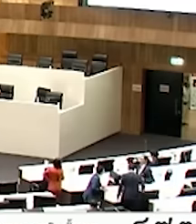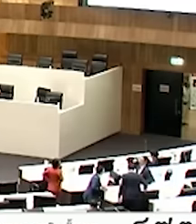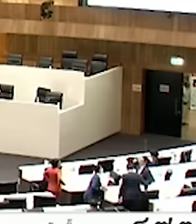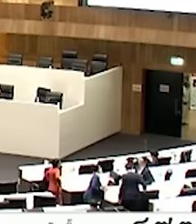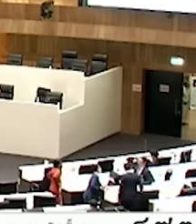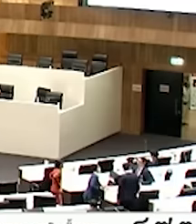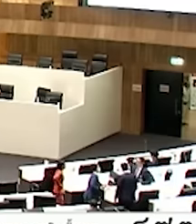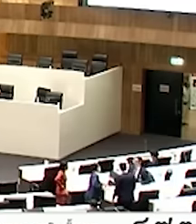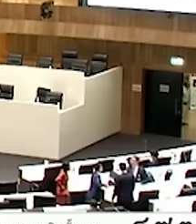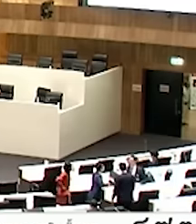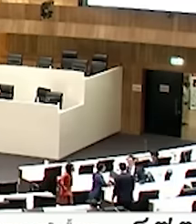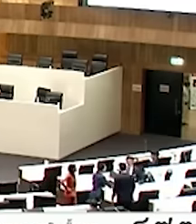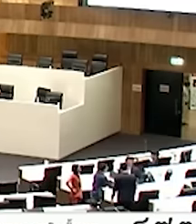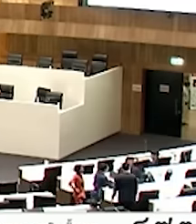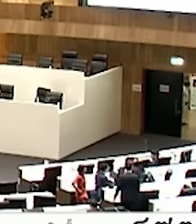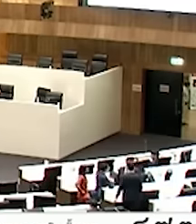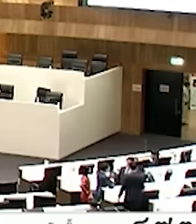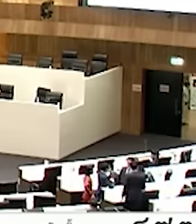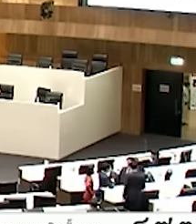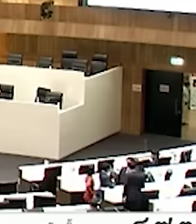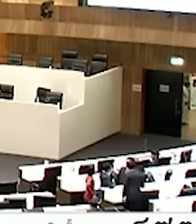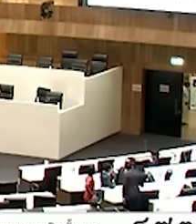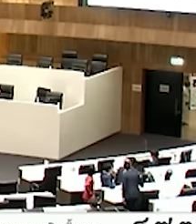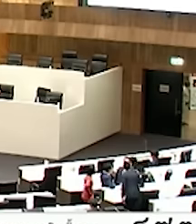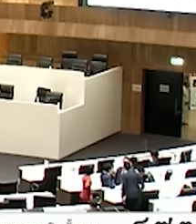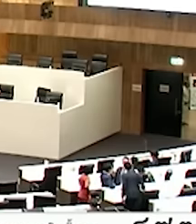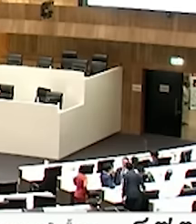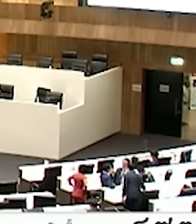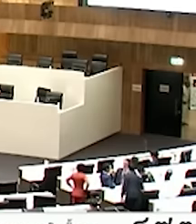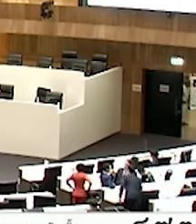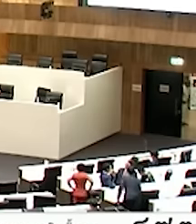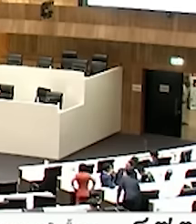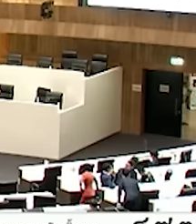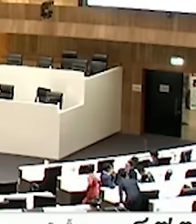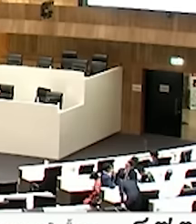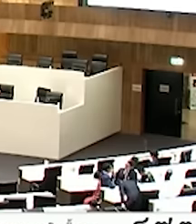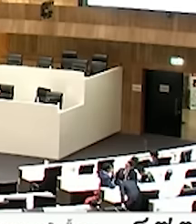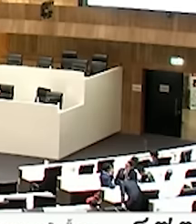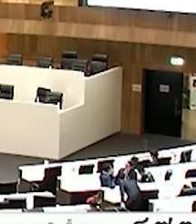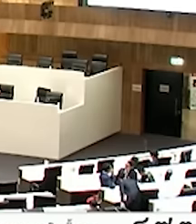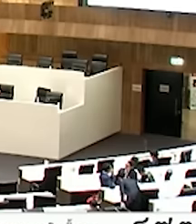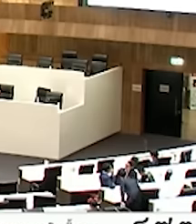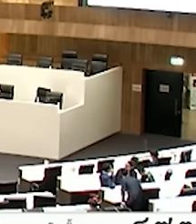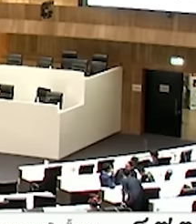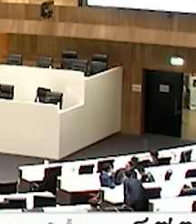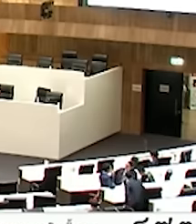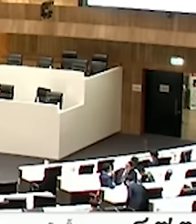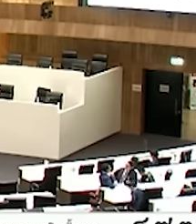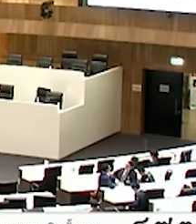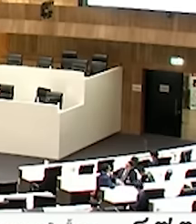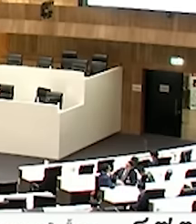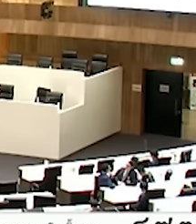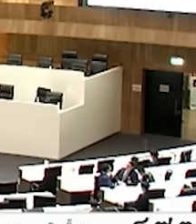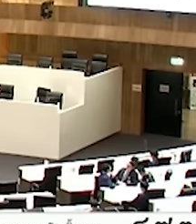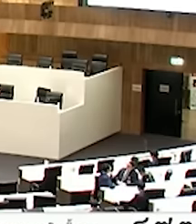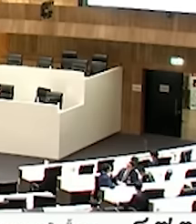เสียงลงคะแนนเลือกนายกรัฐมนตรีคนที่31นะคะพอเวลา 11:20 นาทีเริ่มลงม